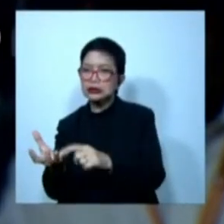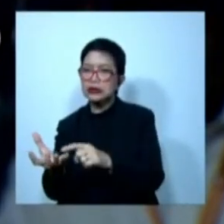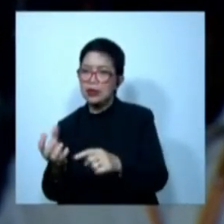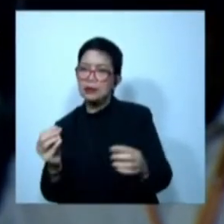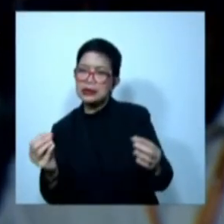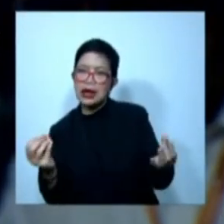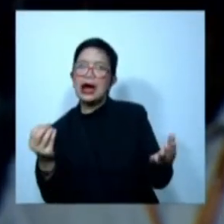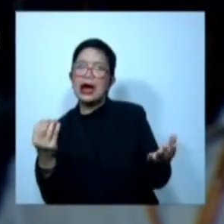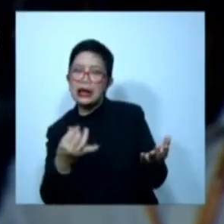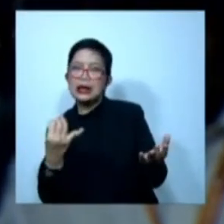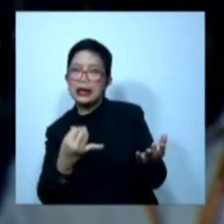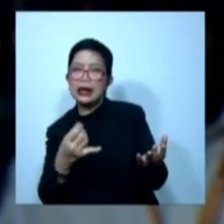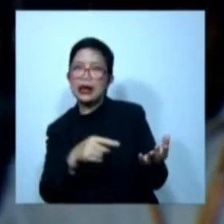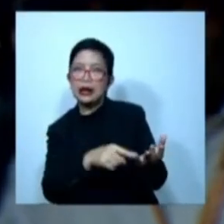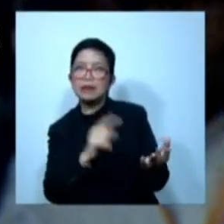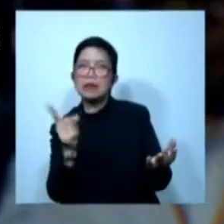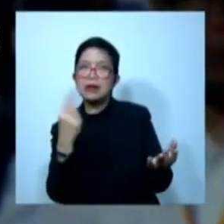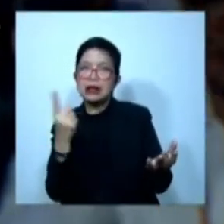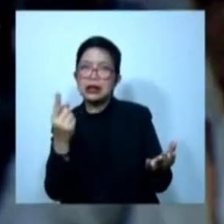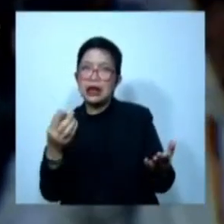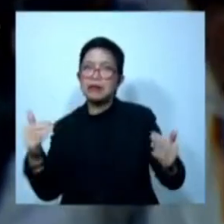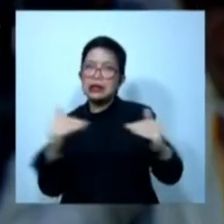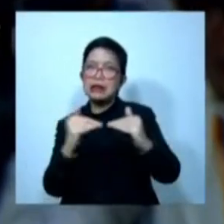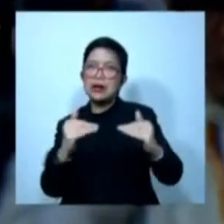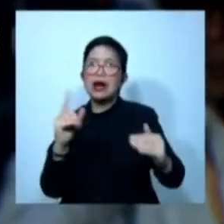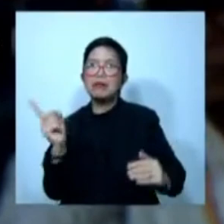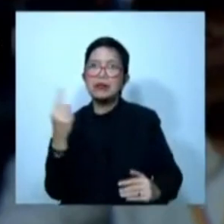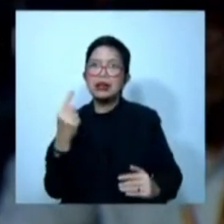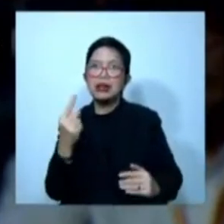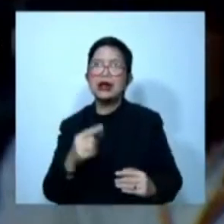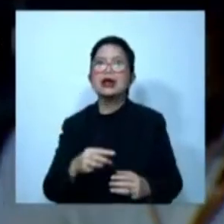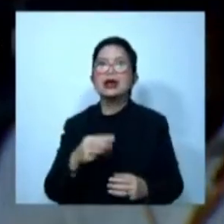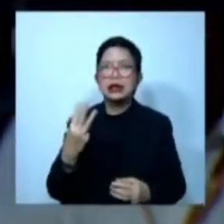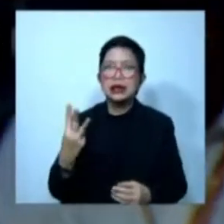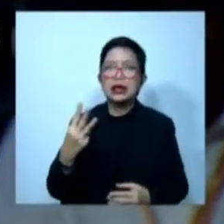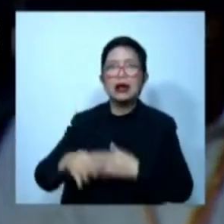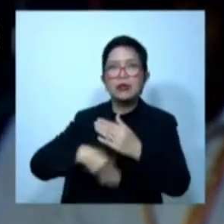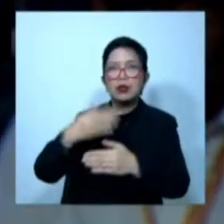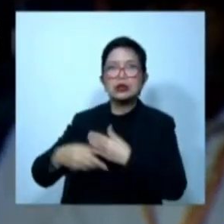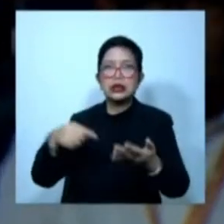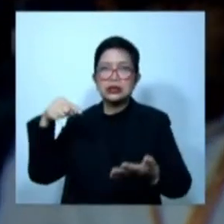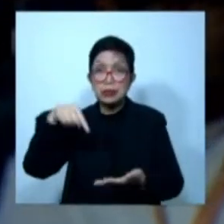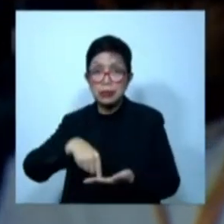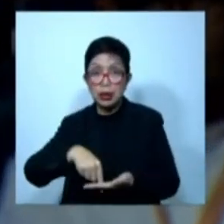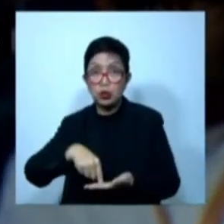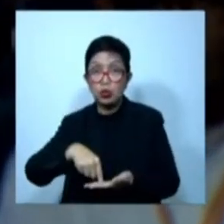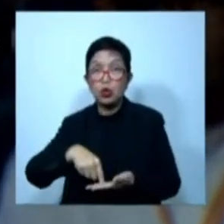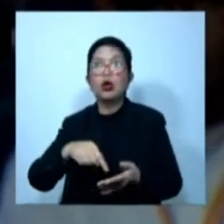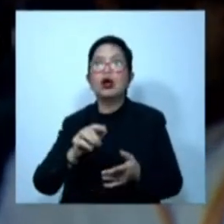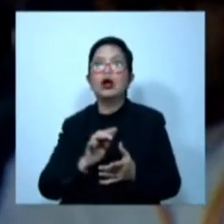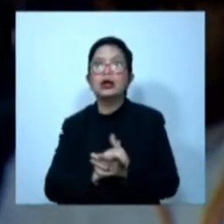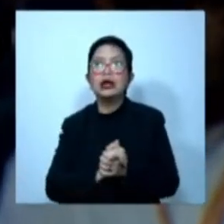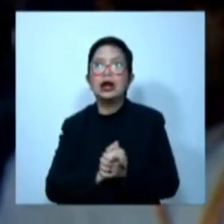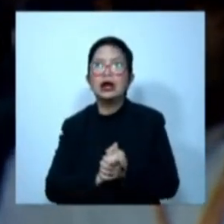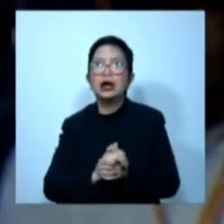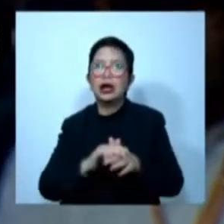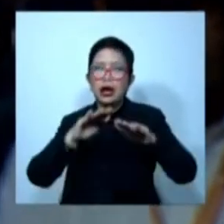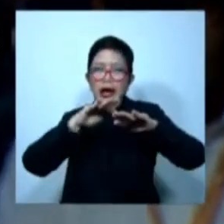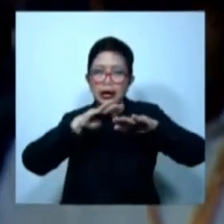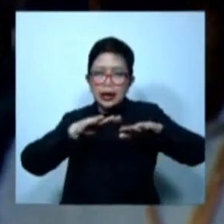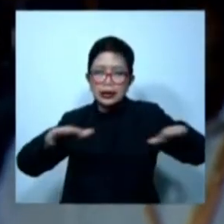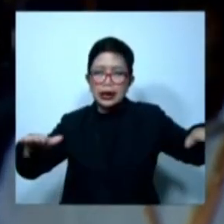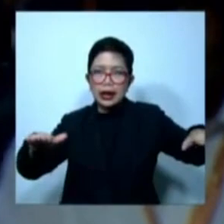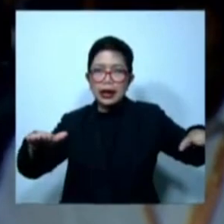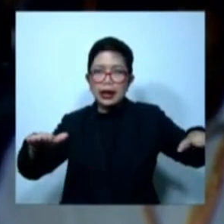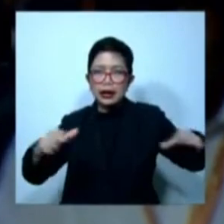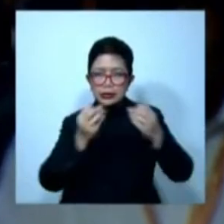menjadi penyeimbang pemerintah. Yang ketiga, adanya proses pemilu, proses pilpres yang netral, yang transparan, jujur,